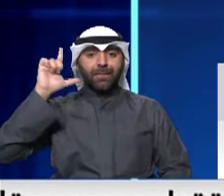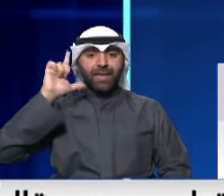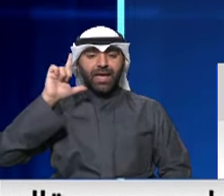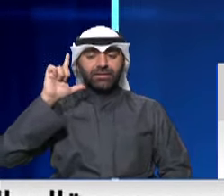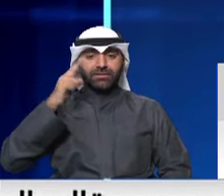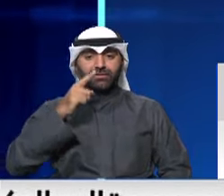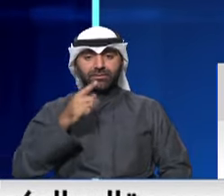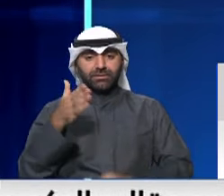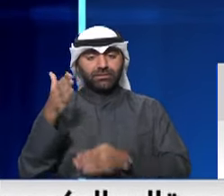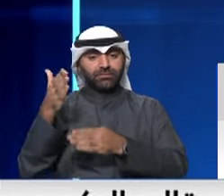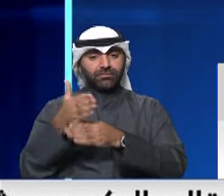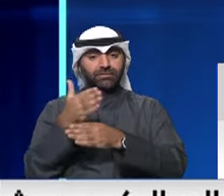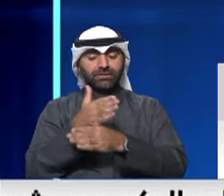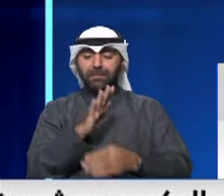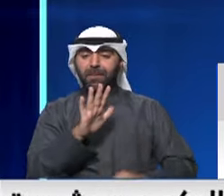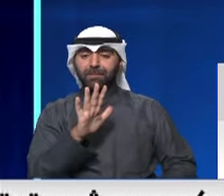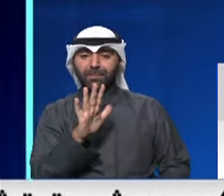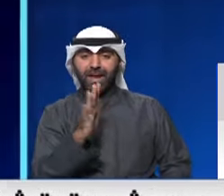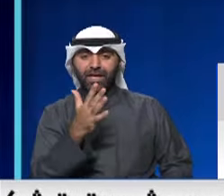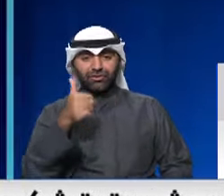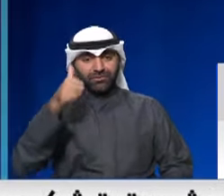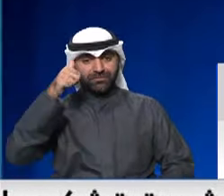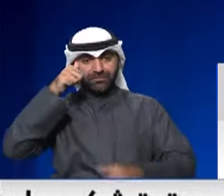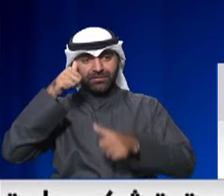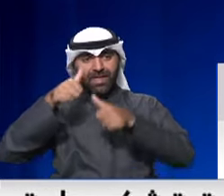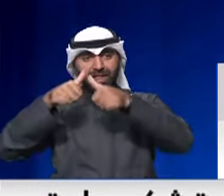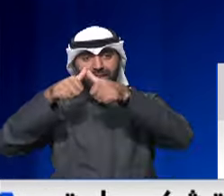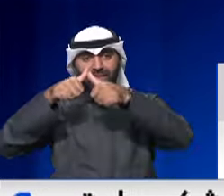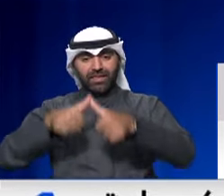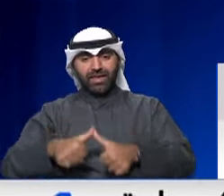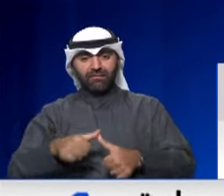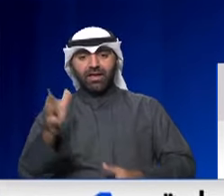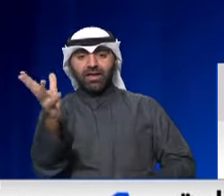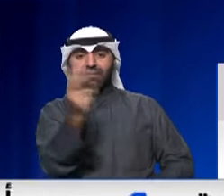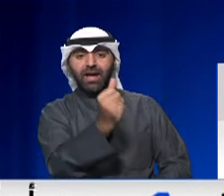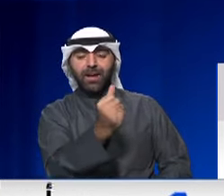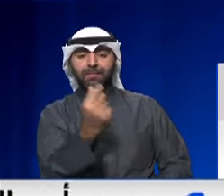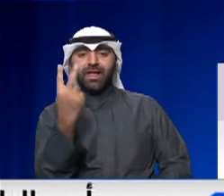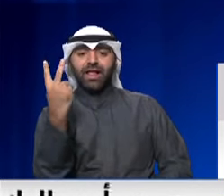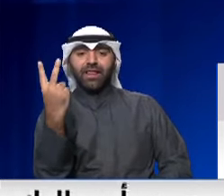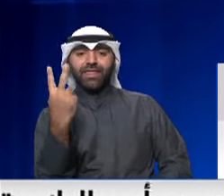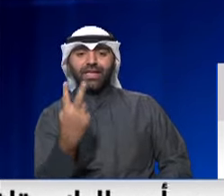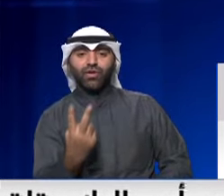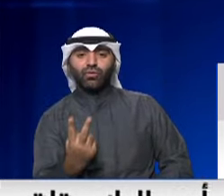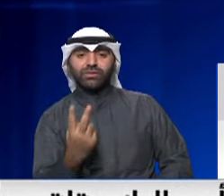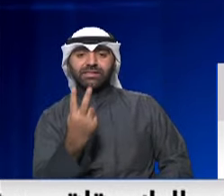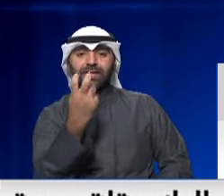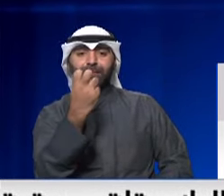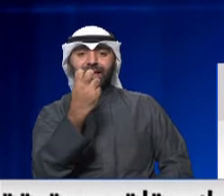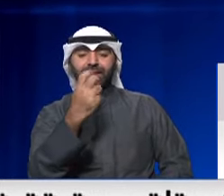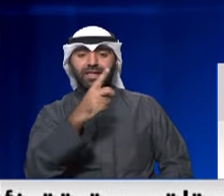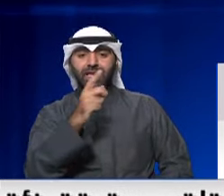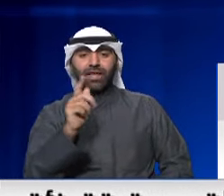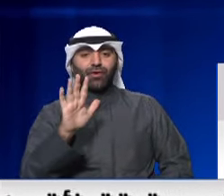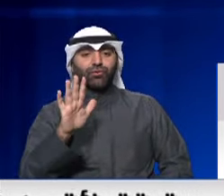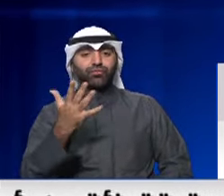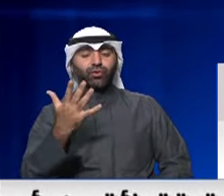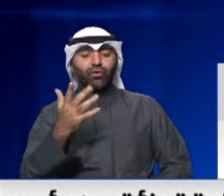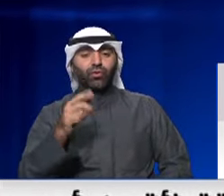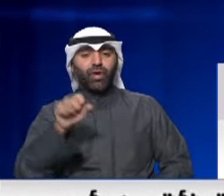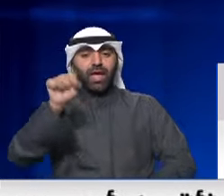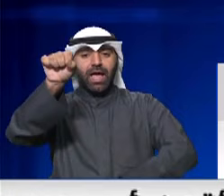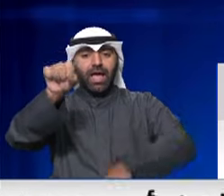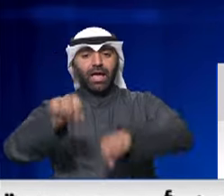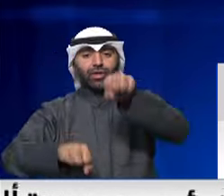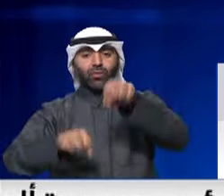عن خالص تهانيه بمناسبة الذكرى 72 لعيد الاستقلال لبلاده، متمنيا سموه